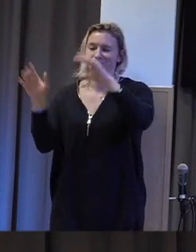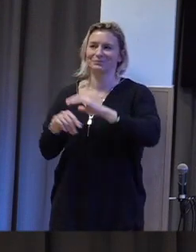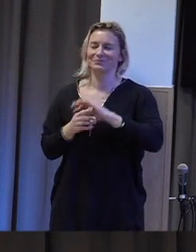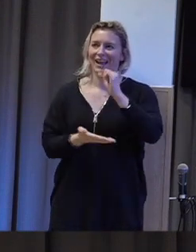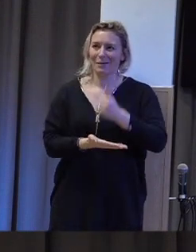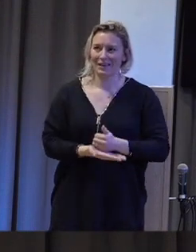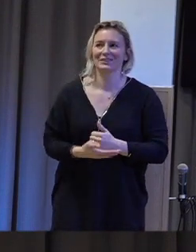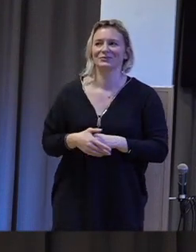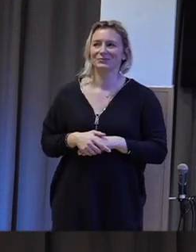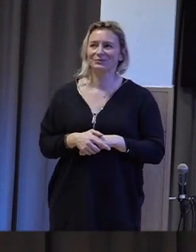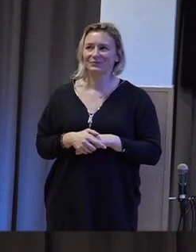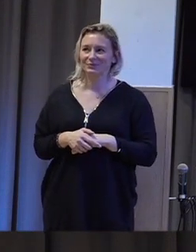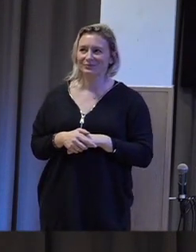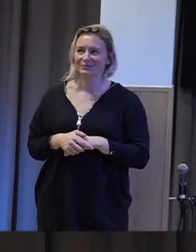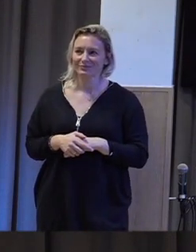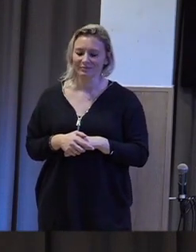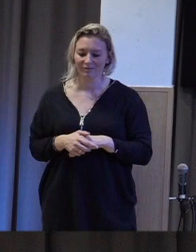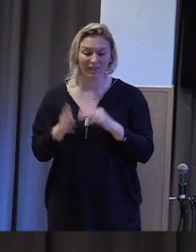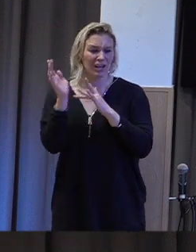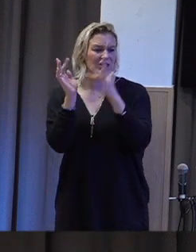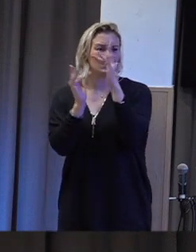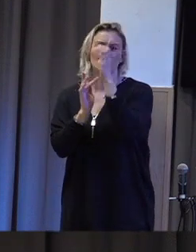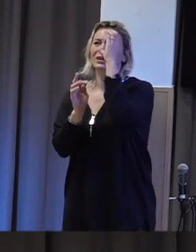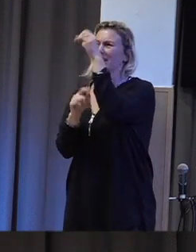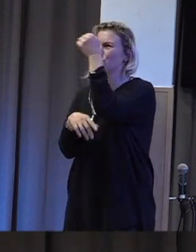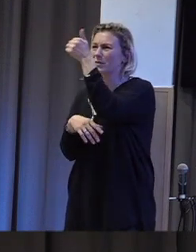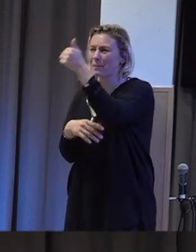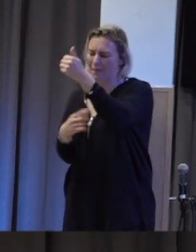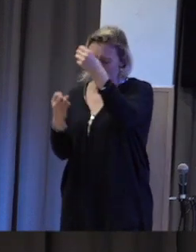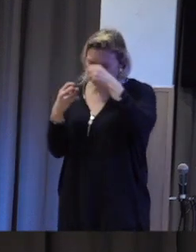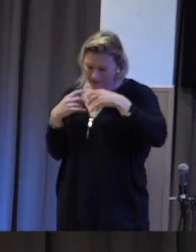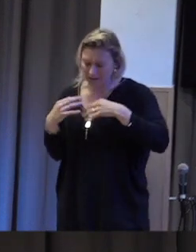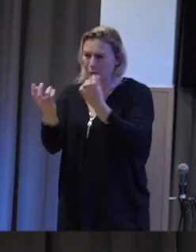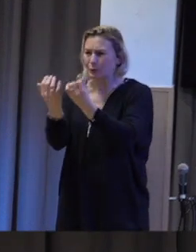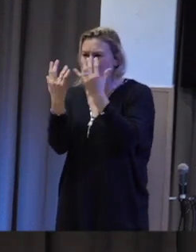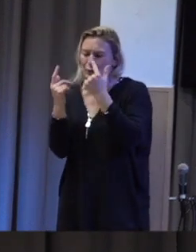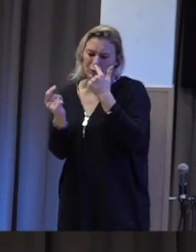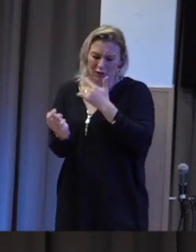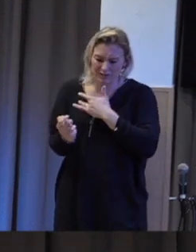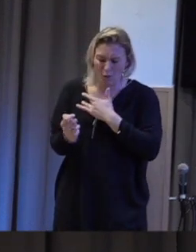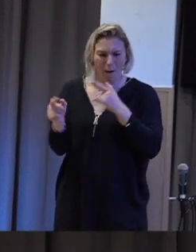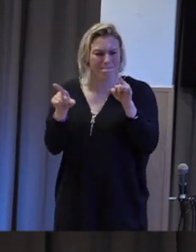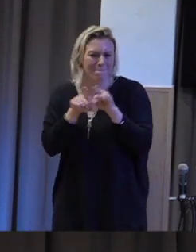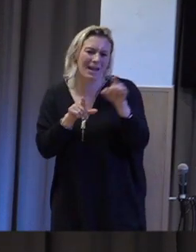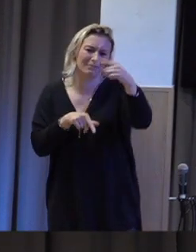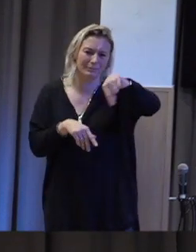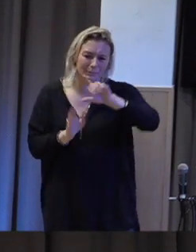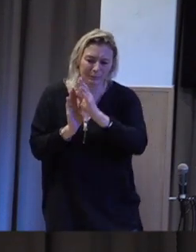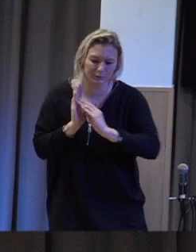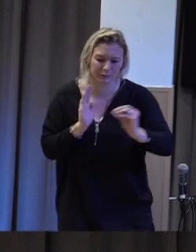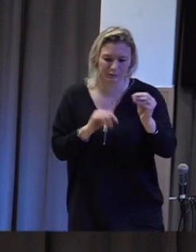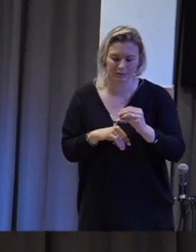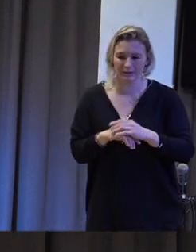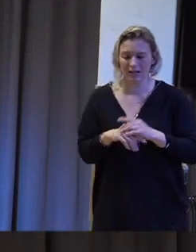Ayez en vous les sentiments qui étant Jésus-Christ, lesquels, existant en forme de Dieu, n'a point regardé comme une croix